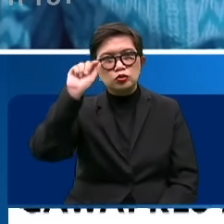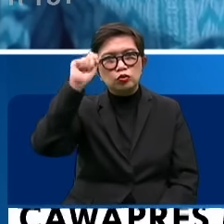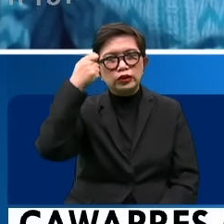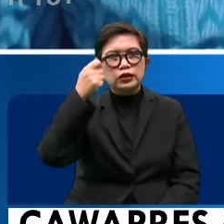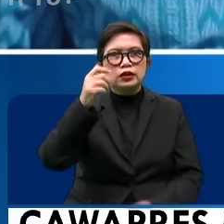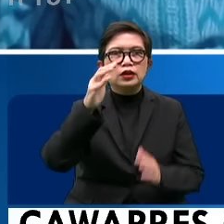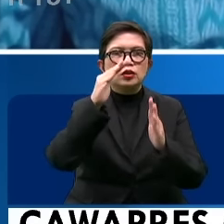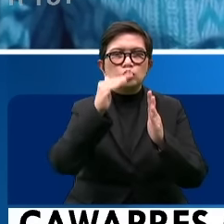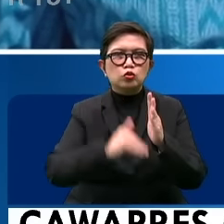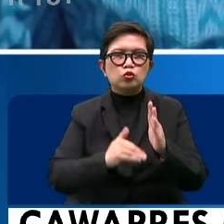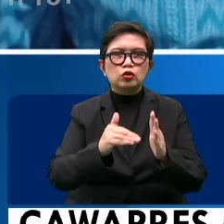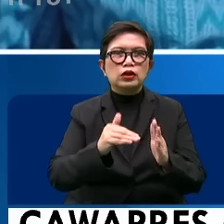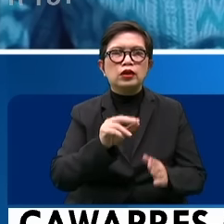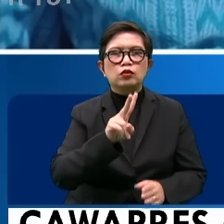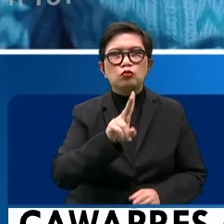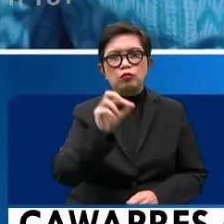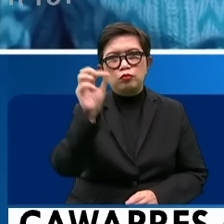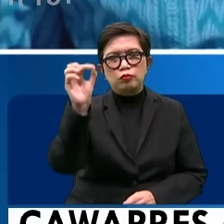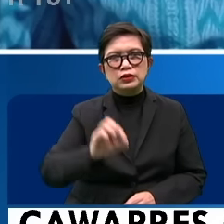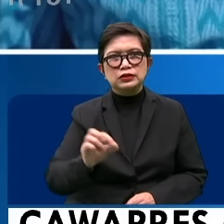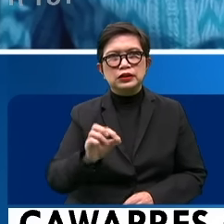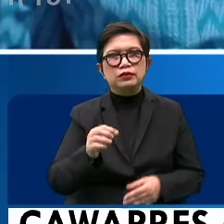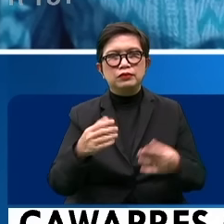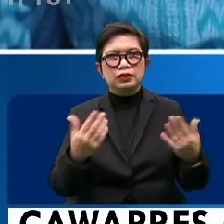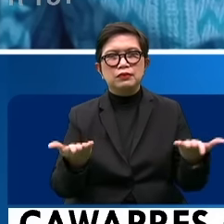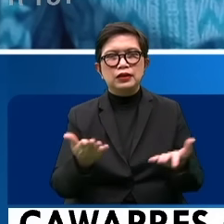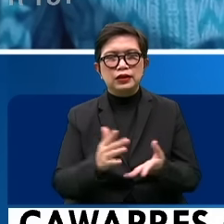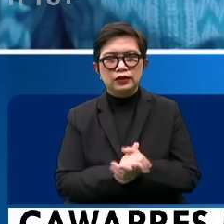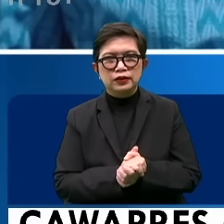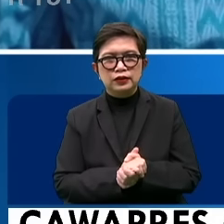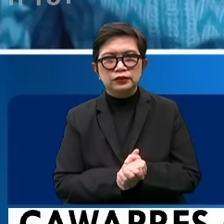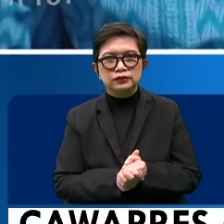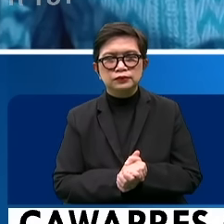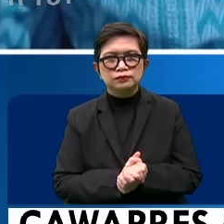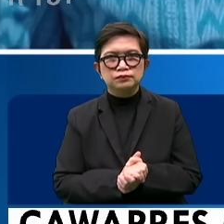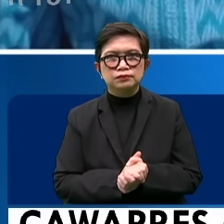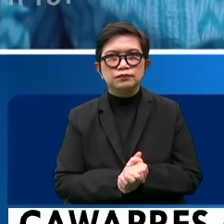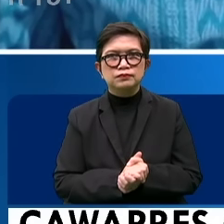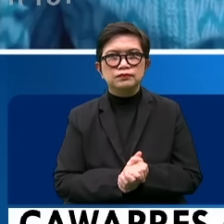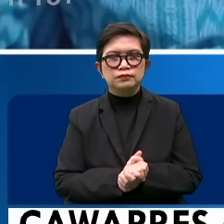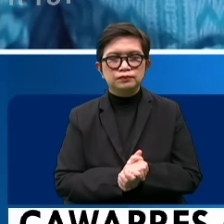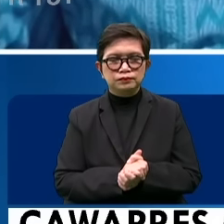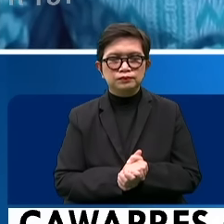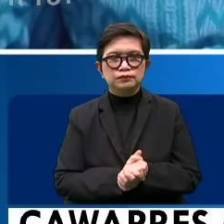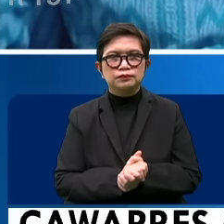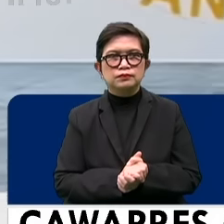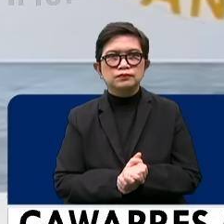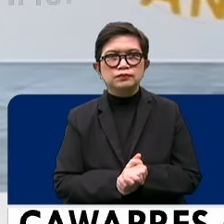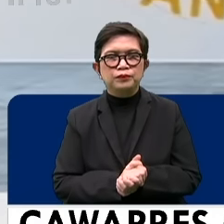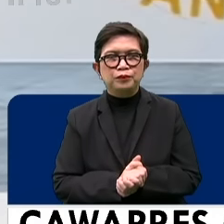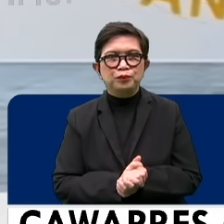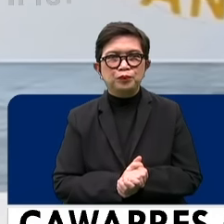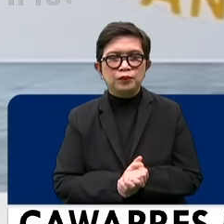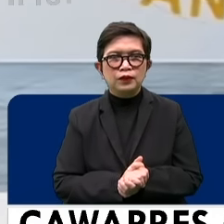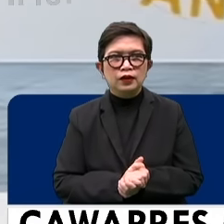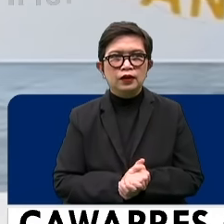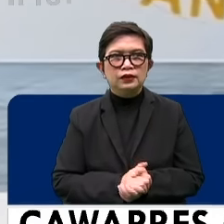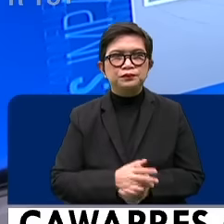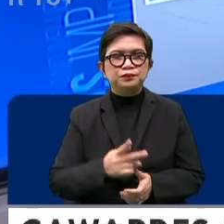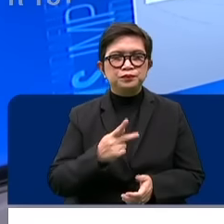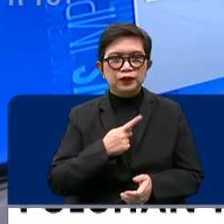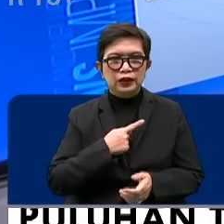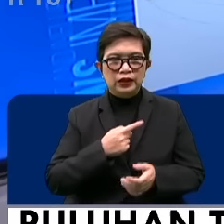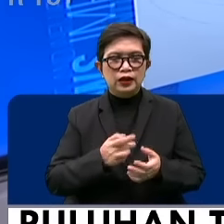20% dari yang umumnya mereka terapkan pajak di pungutnya itu 20%. Demikian, Mas. Pak Maulana, dari pemberitaan kami